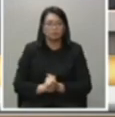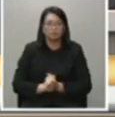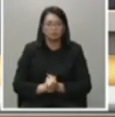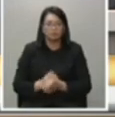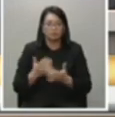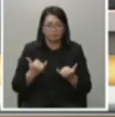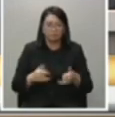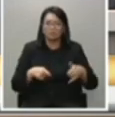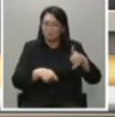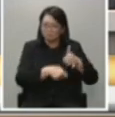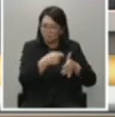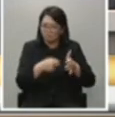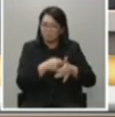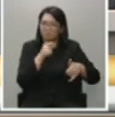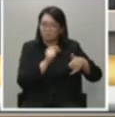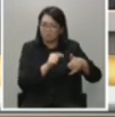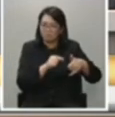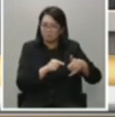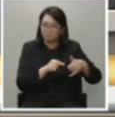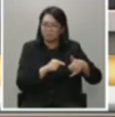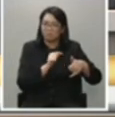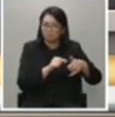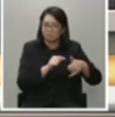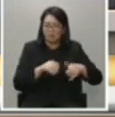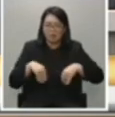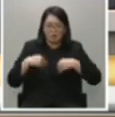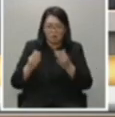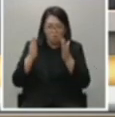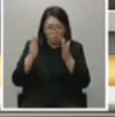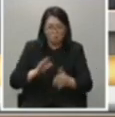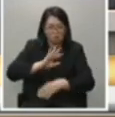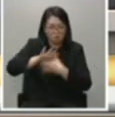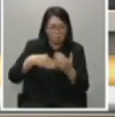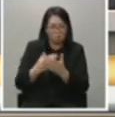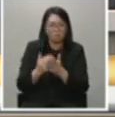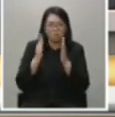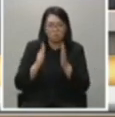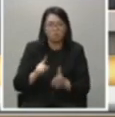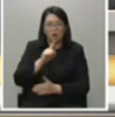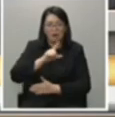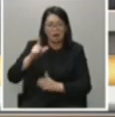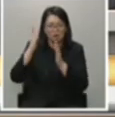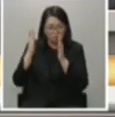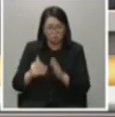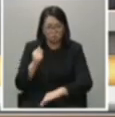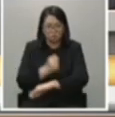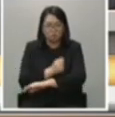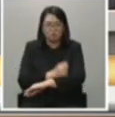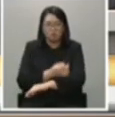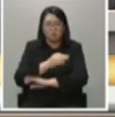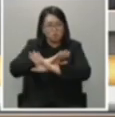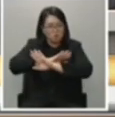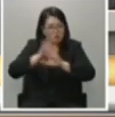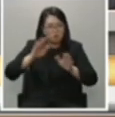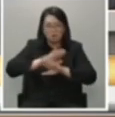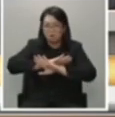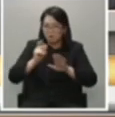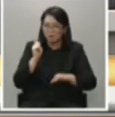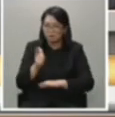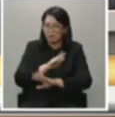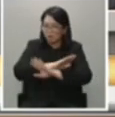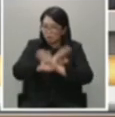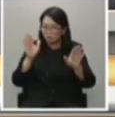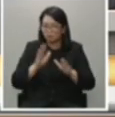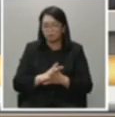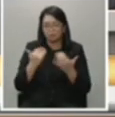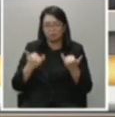ะเป็นต้นเหตุที่ทำให้คนตกงานเพิ่มอีกนับล้านคนค่ะนี่ยังไม่รวมการลงทุนจากต่างประเทศที่ไทยจะต้อง